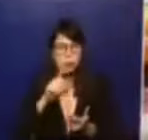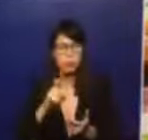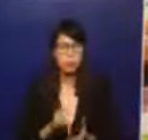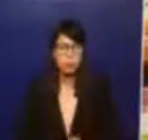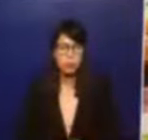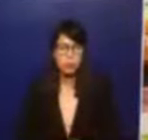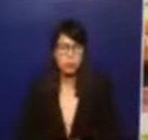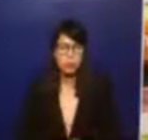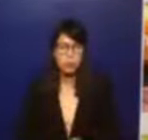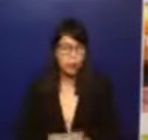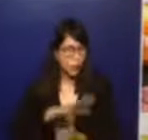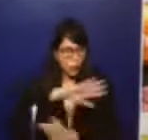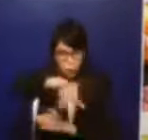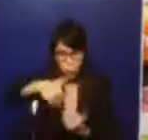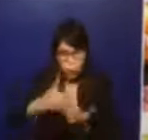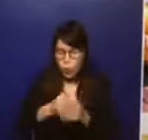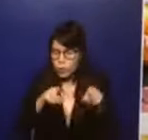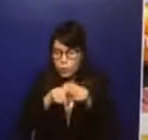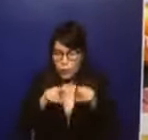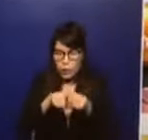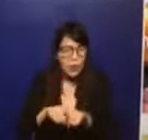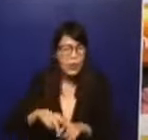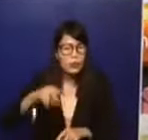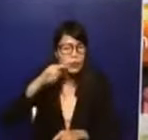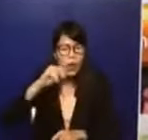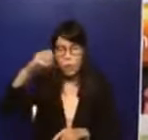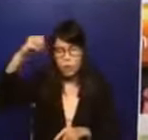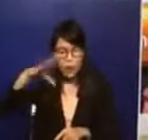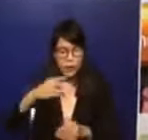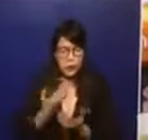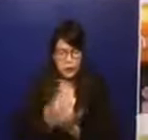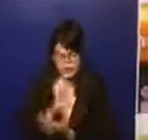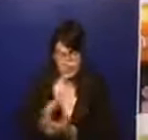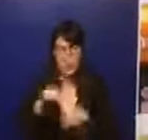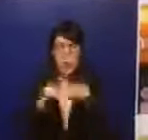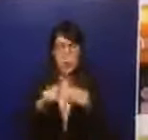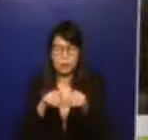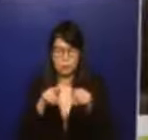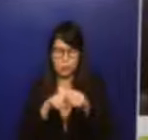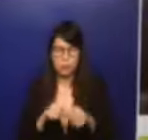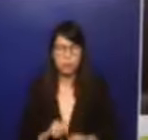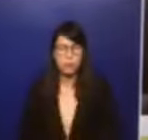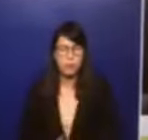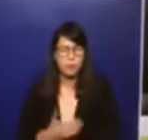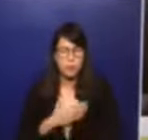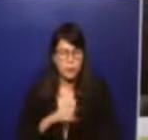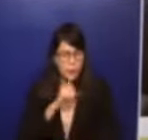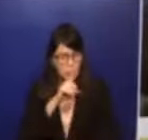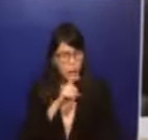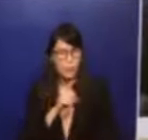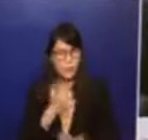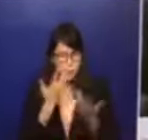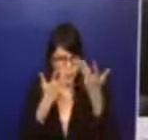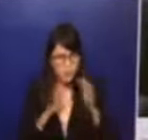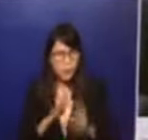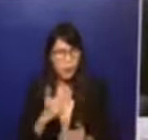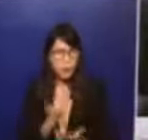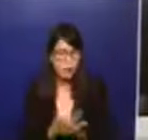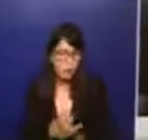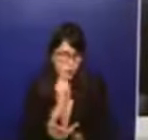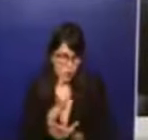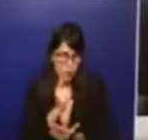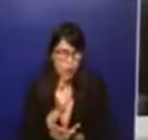ทุกคนต้องจ่ายค่าน้ำค่าไฟเองทั้งนั้นนะคะแม้กระทั่งนายพลในกองทัพที่ฉันไปสอบถามมาแล้วก็ต้องจ่ายค่าน้